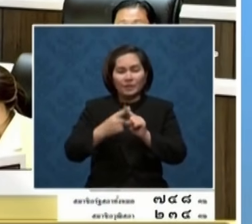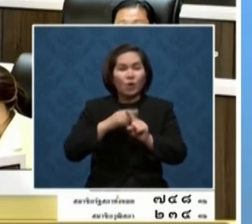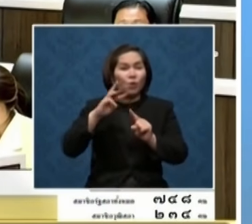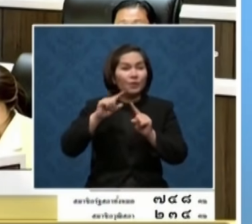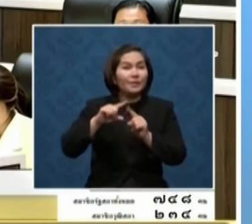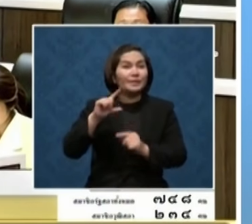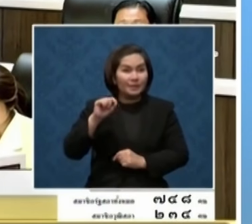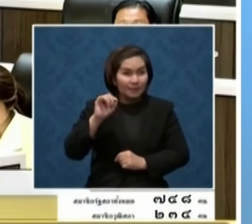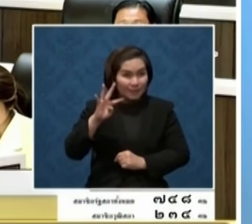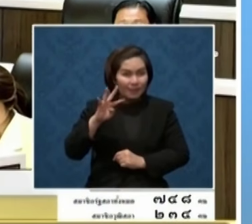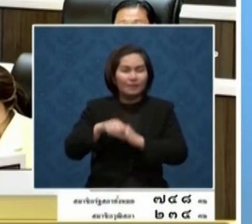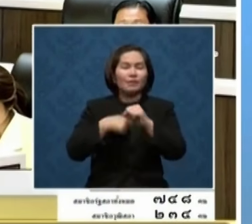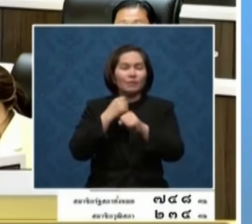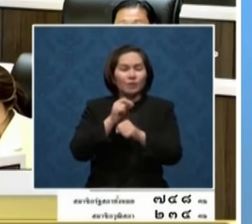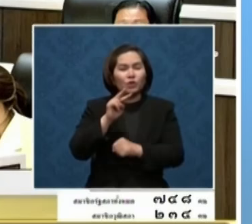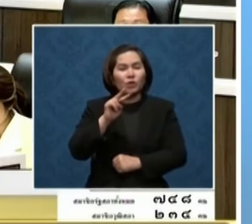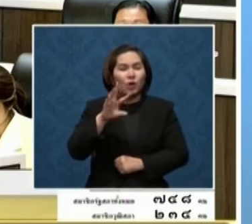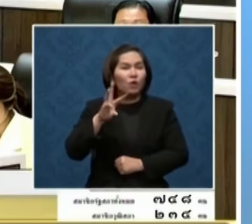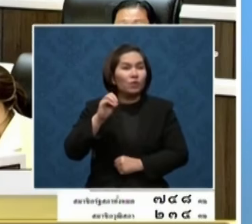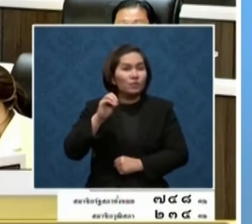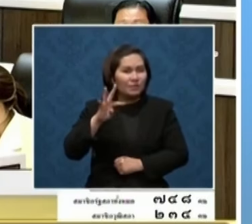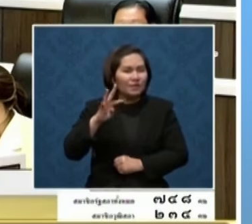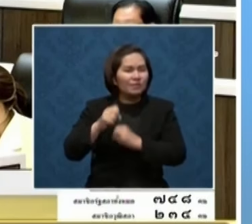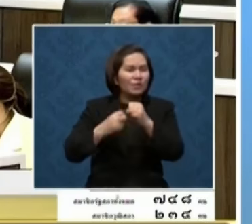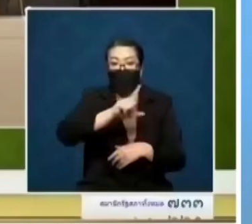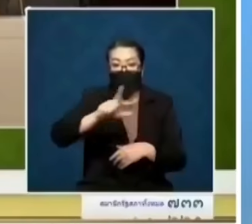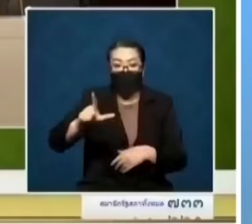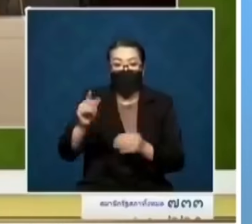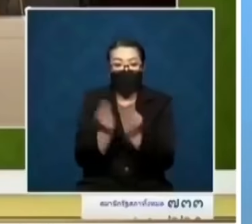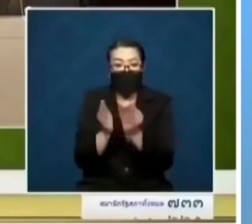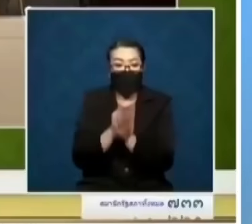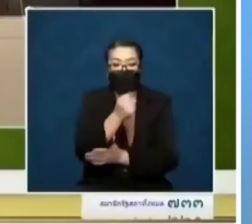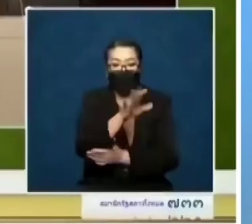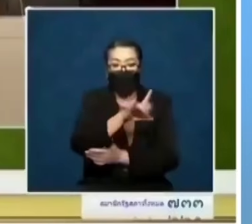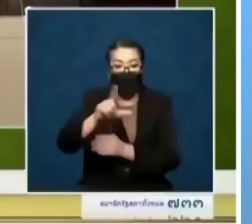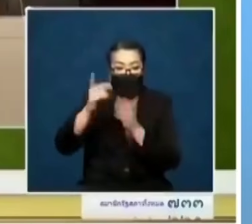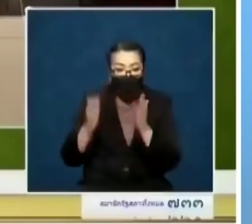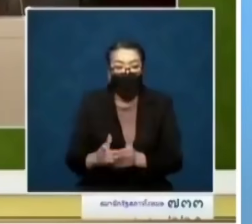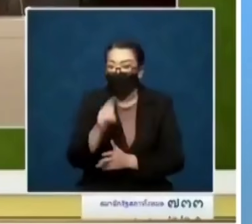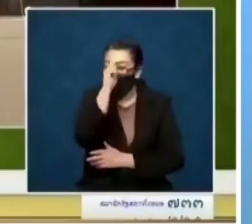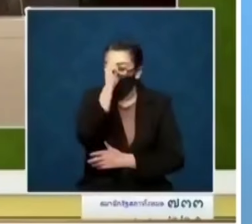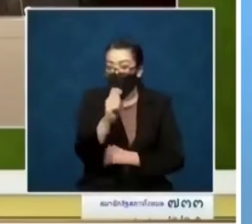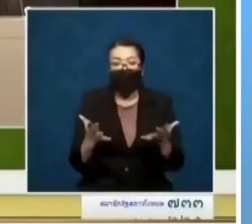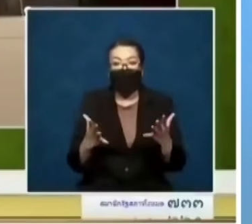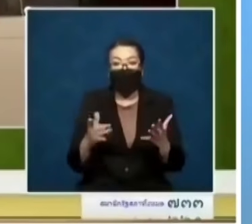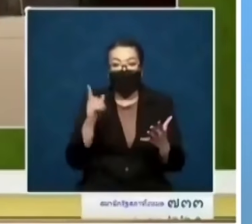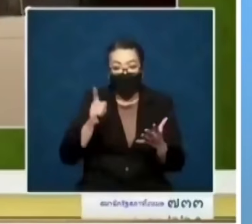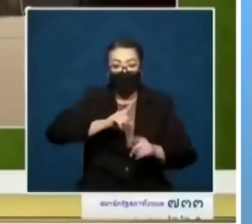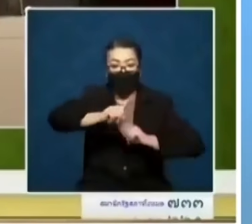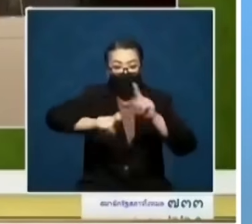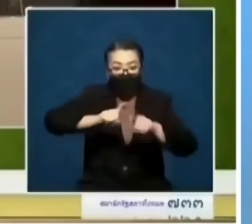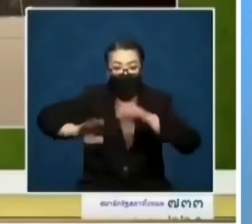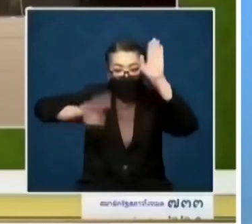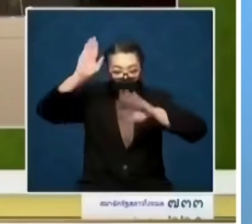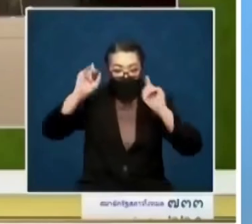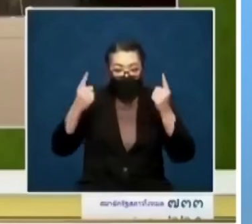าตนะคะแต่ไม่แน่ใจว่าท่านประธานทราบหรือเปล่าเพราะเห็นตกใจกันไปทั้งสภาเลยเป็นเสียงที่สว.สมชายเคยพูดเอาไว้ตอนนั้นบอกท่านไปรวมเสียงมาเลย